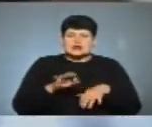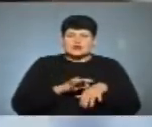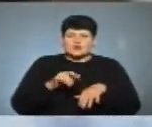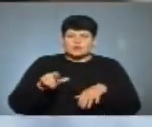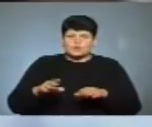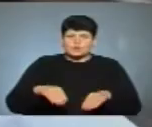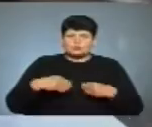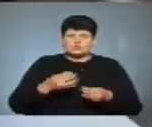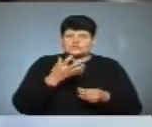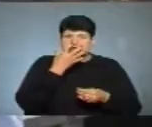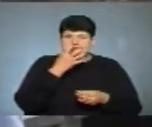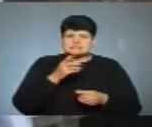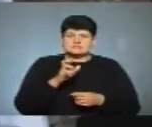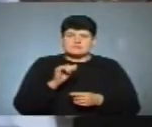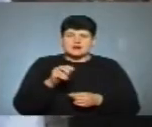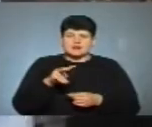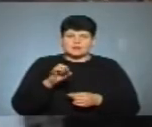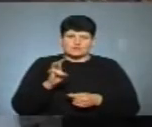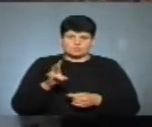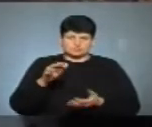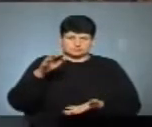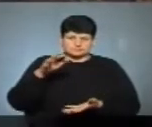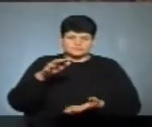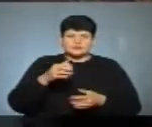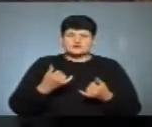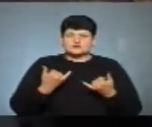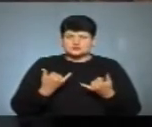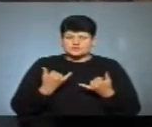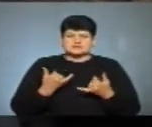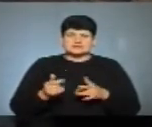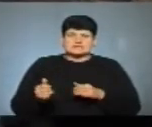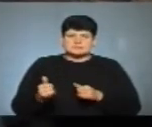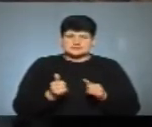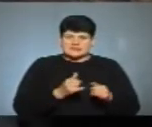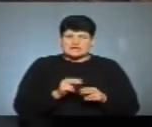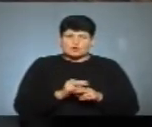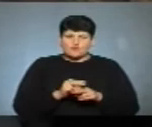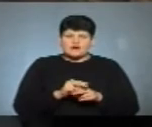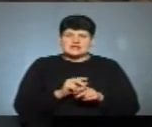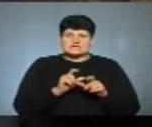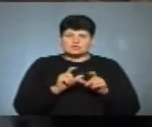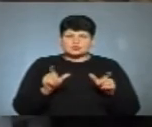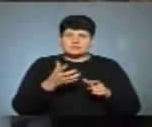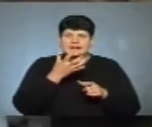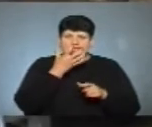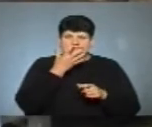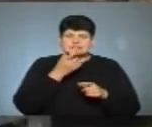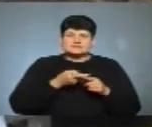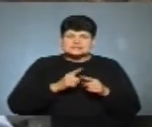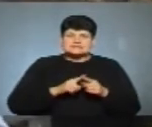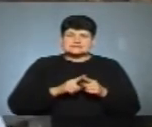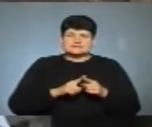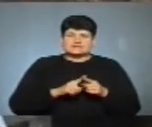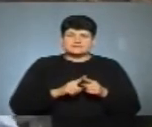коронавірус подають кисень з балону. Оптимальним на сьогоднішній день варіантом забезпечення лікувальних установ киснем – це є